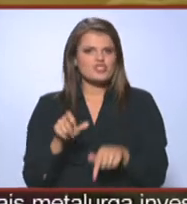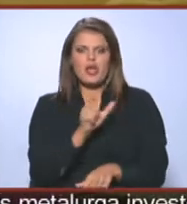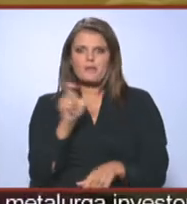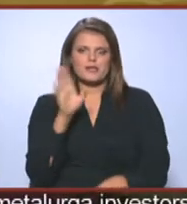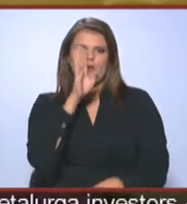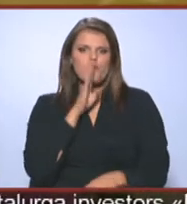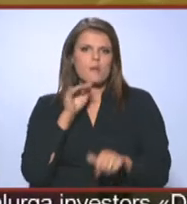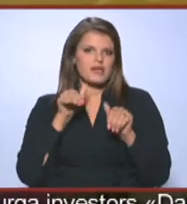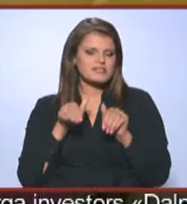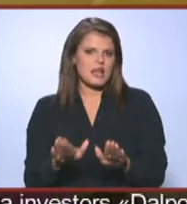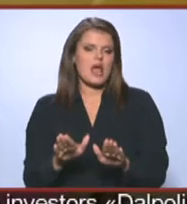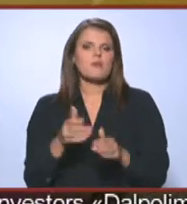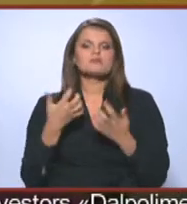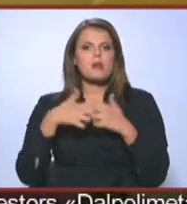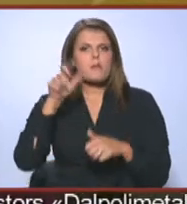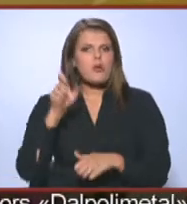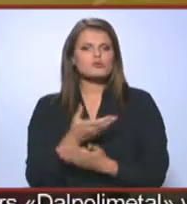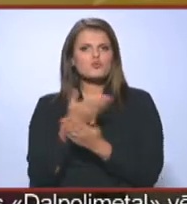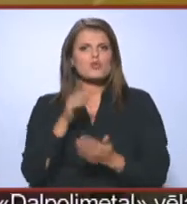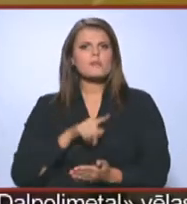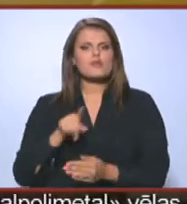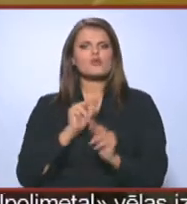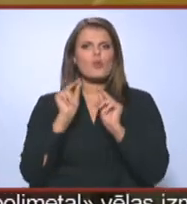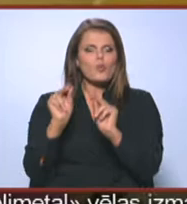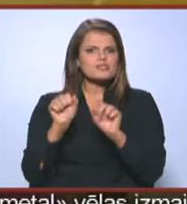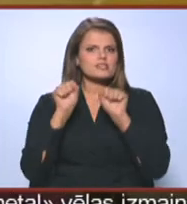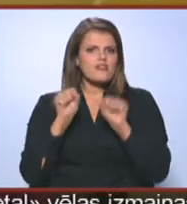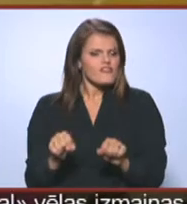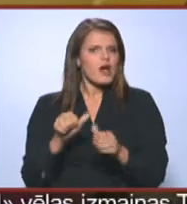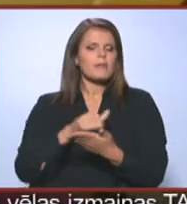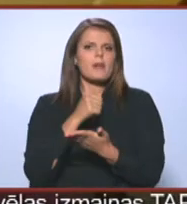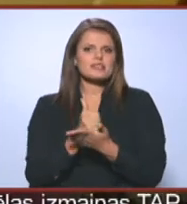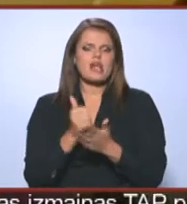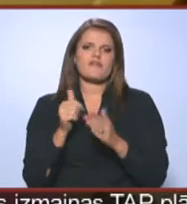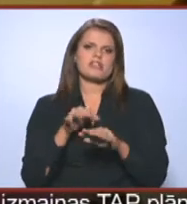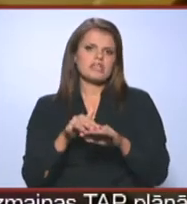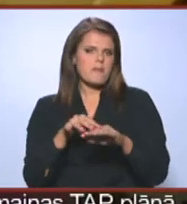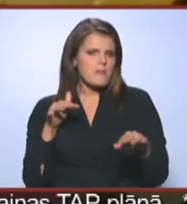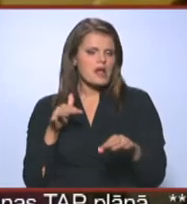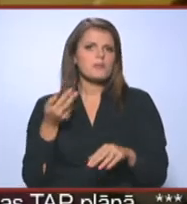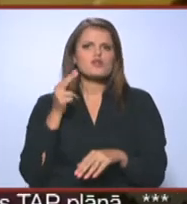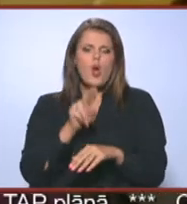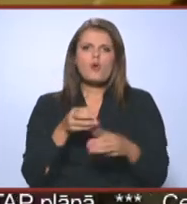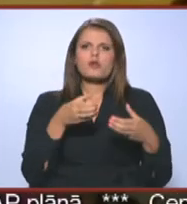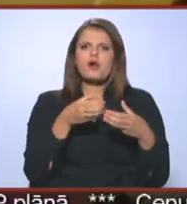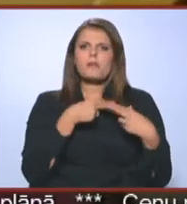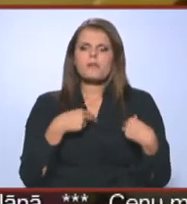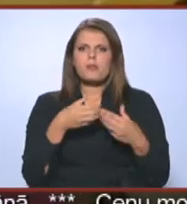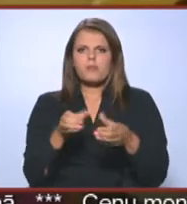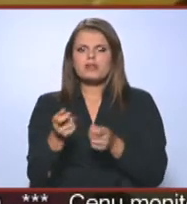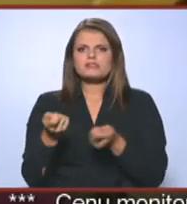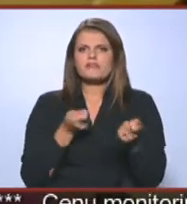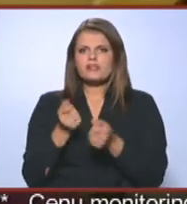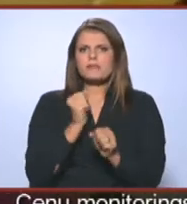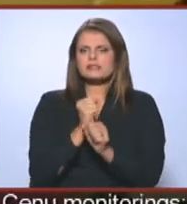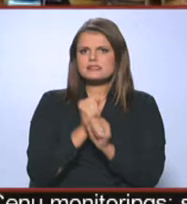brīdī. Tie ir politiķi, kuriem tauta ir uzticējusi varu, tātad pārstāvētiem būt parlamentā un koalīcijas valdībā strādāt un